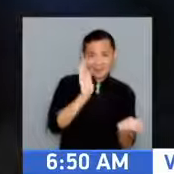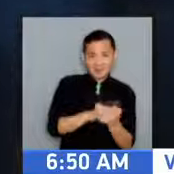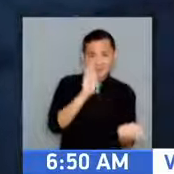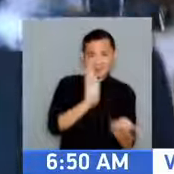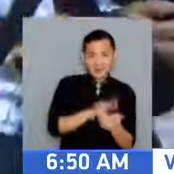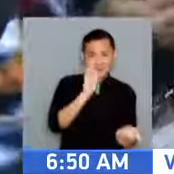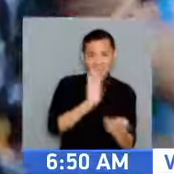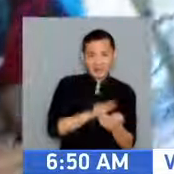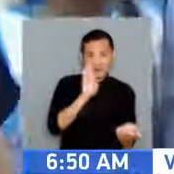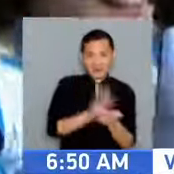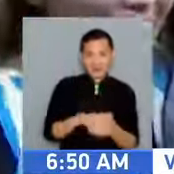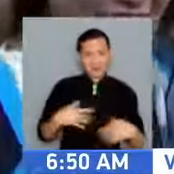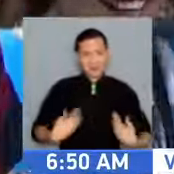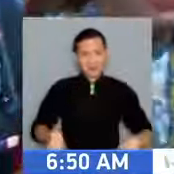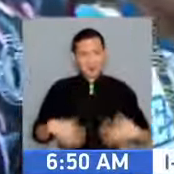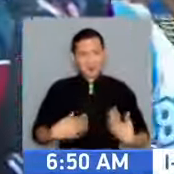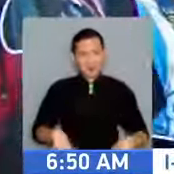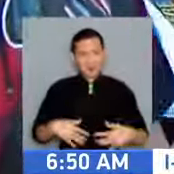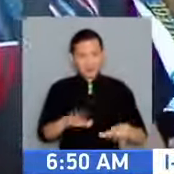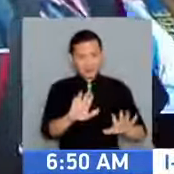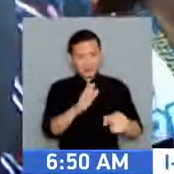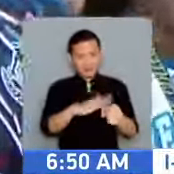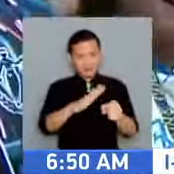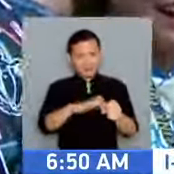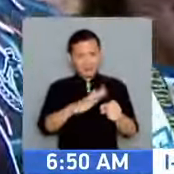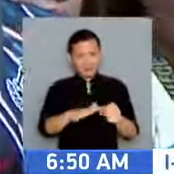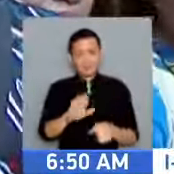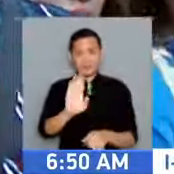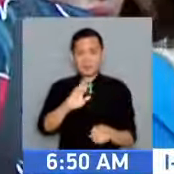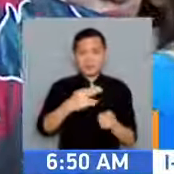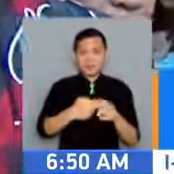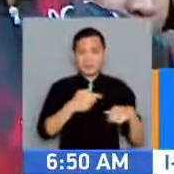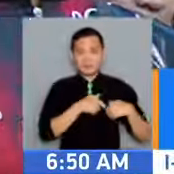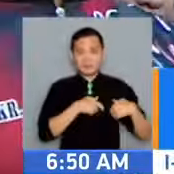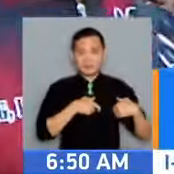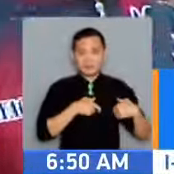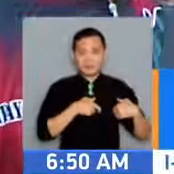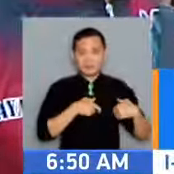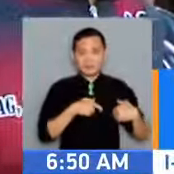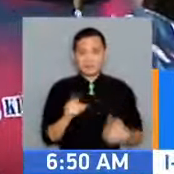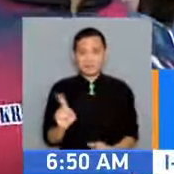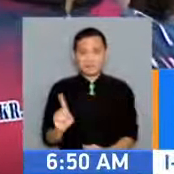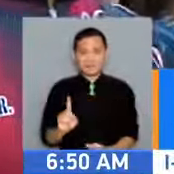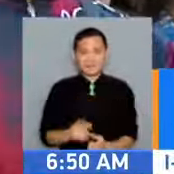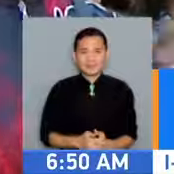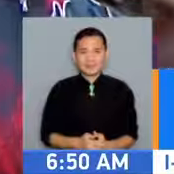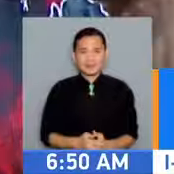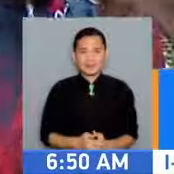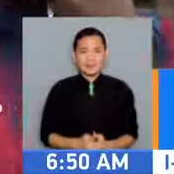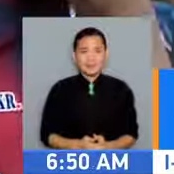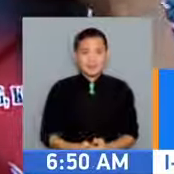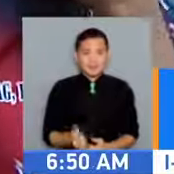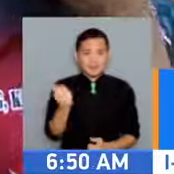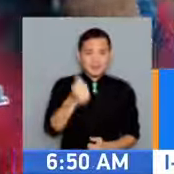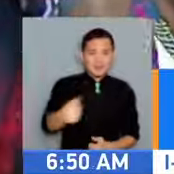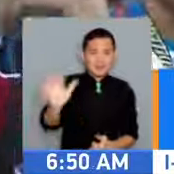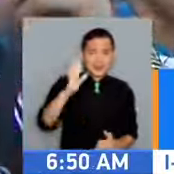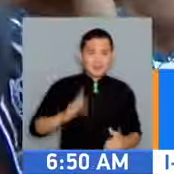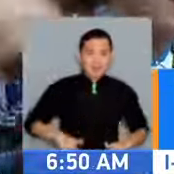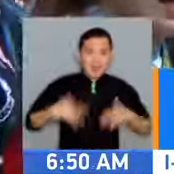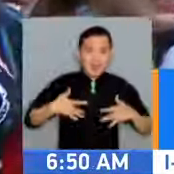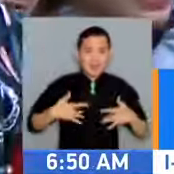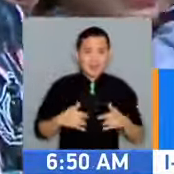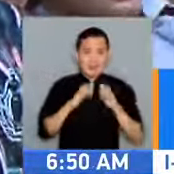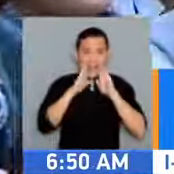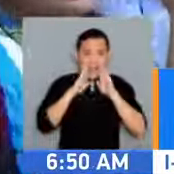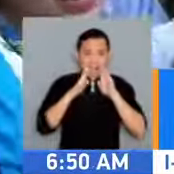Oh, tama na! Anong pangalan mo? Magandang umaga? Magandang buhay! Energy pa,